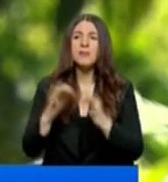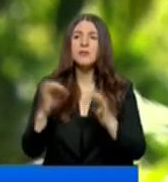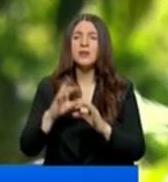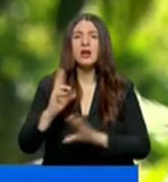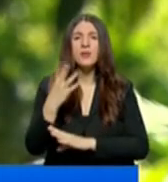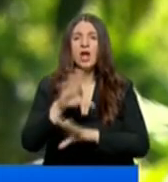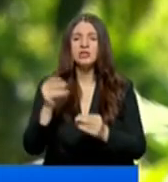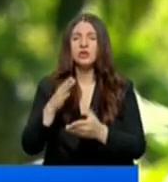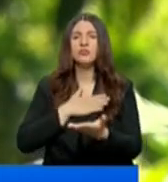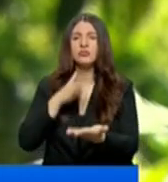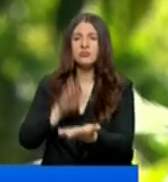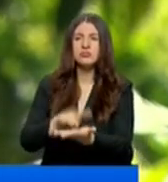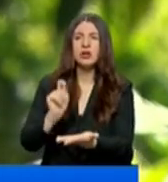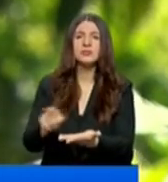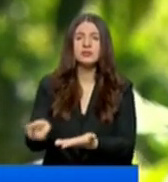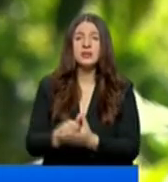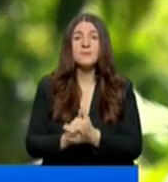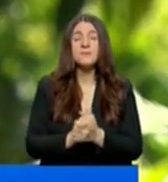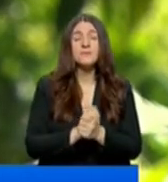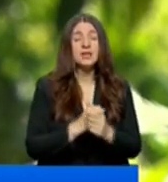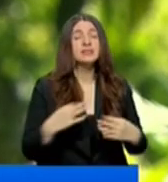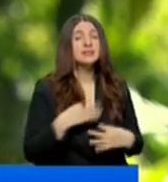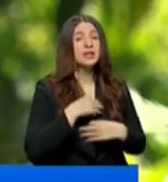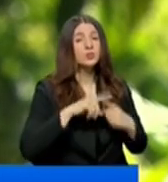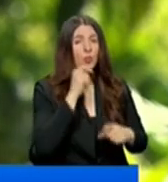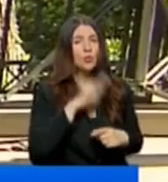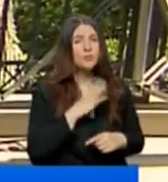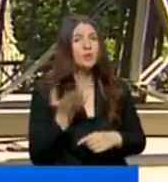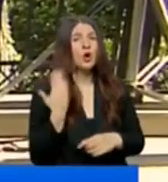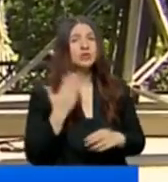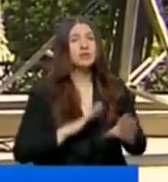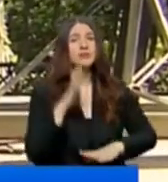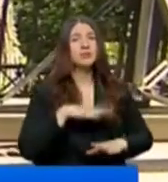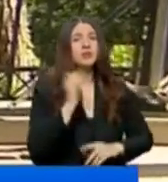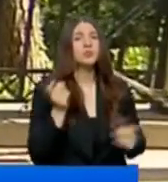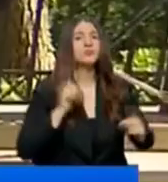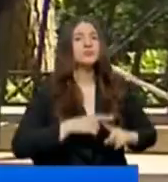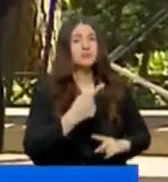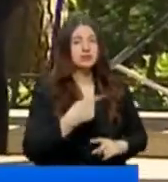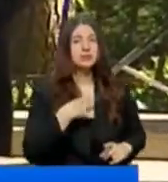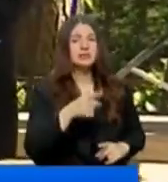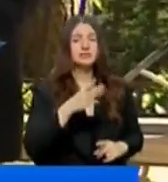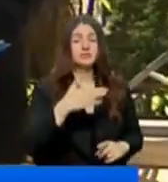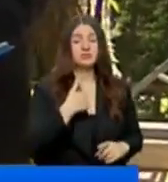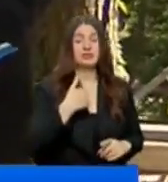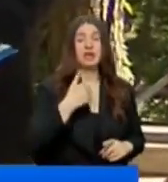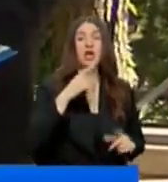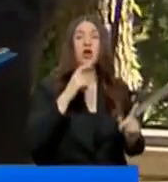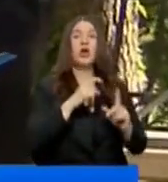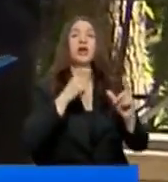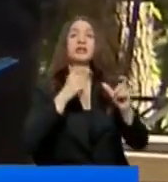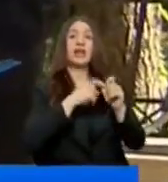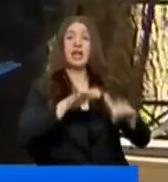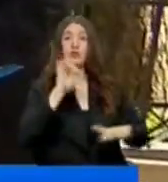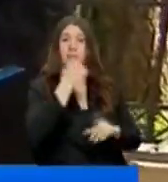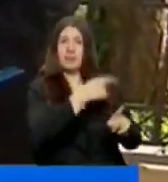reçetesi milletin önüne konur. Sayın Kılıçdaroğlu, bir önceki demokrasi meydanı buluşmamızdan sonra siz bizi Doğan Şentürk